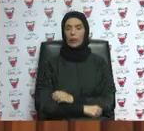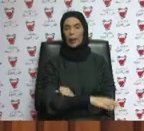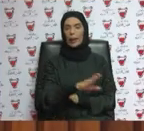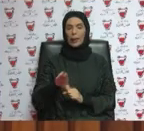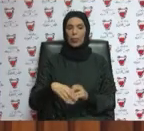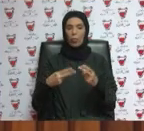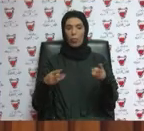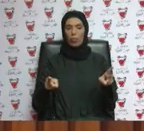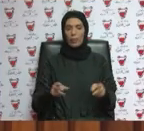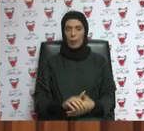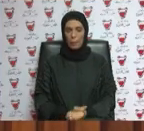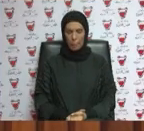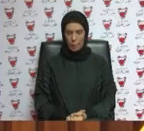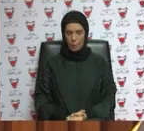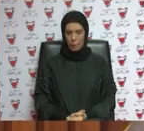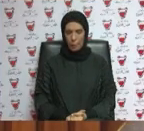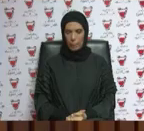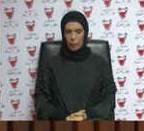أغلبية موافقة. تفضل.